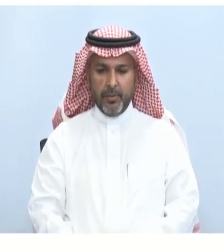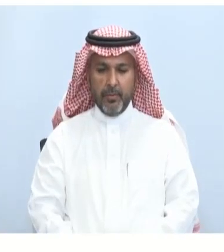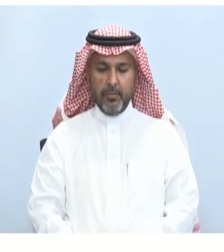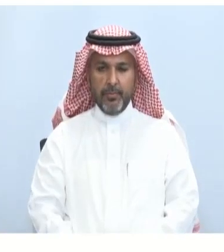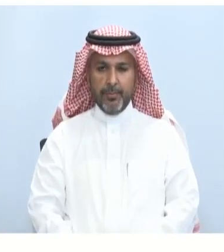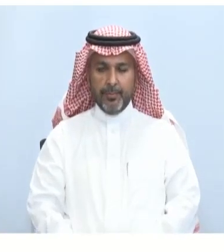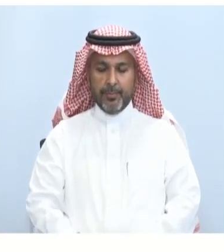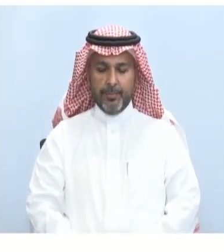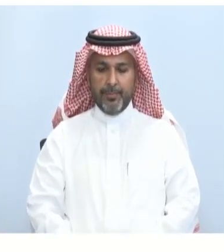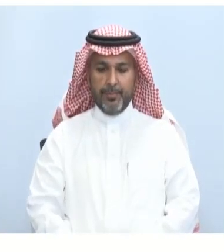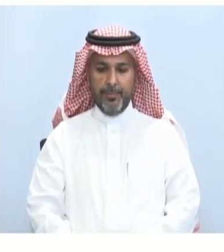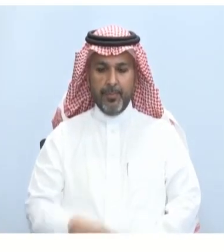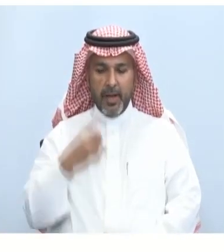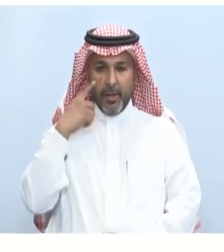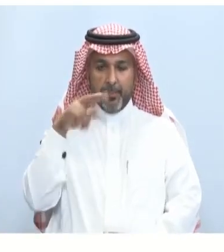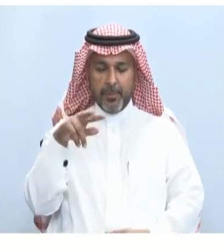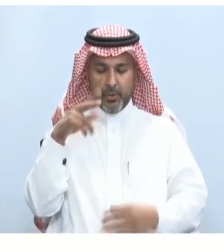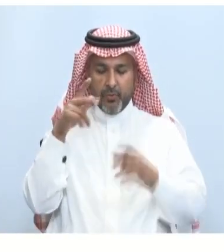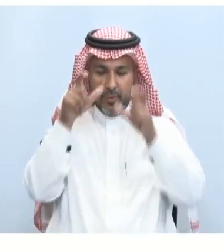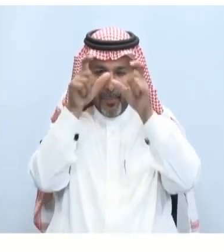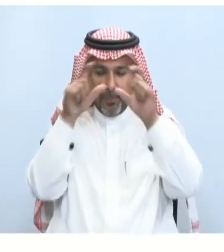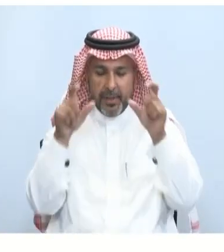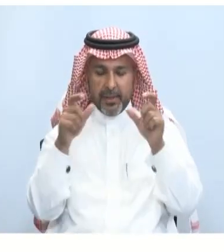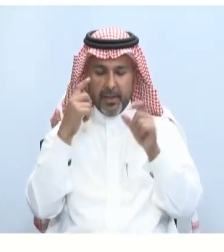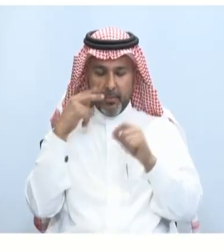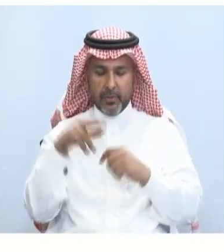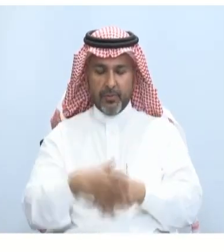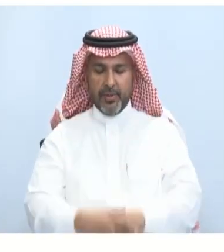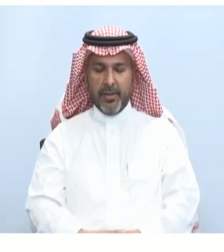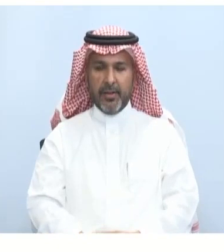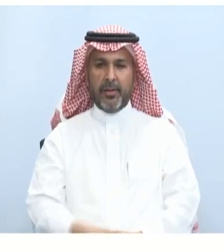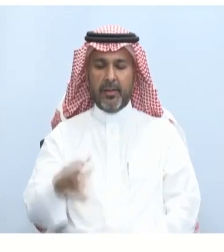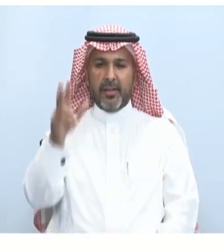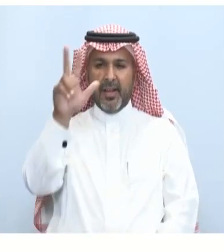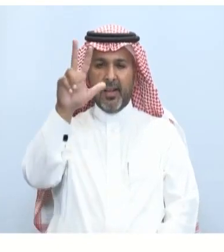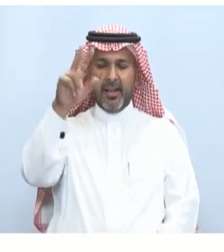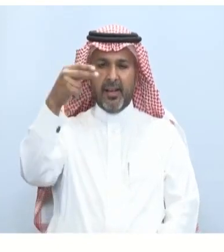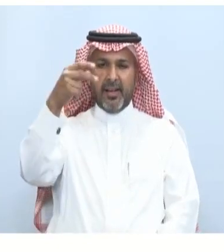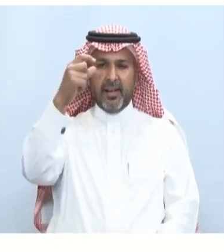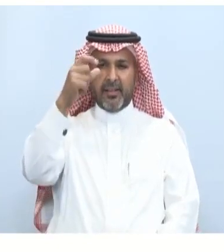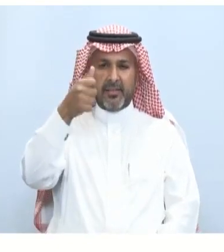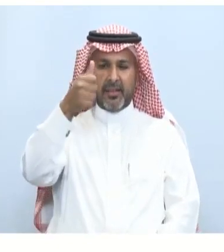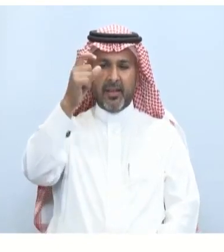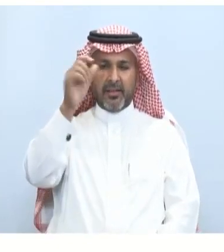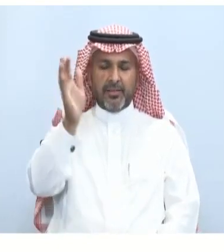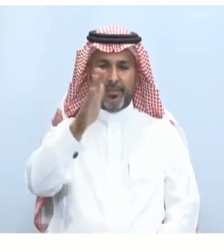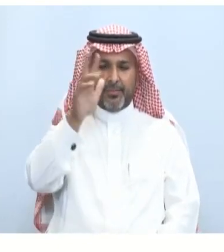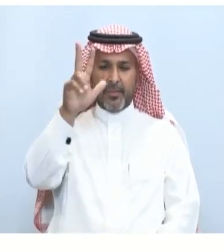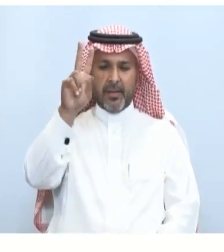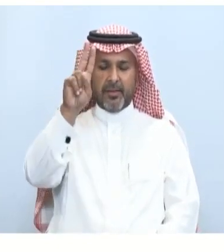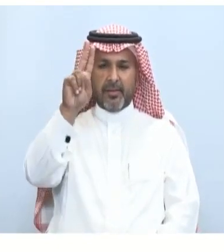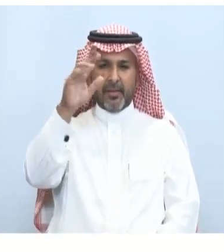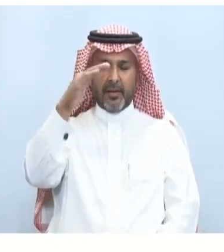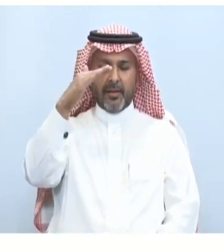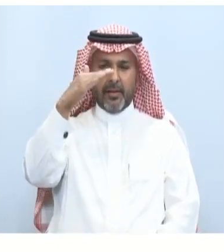باذن الله راح نجري العمليات على الاعداد التخيليه البحته وراح نجري طبعا هذا بيكون في الحصه الاولى